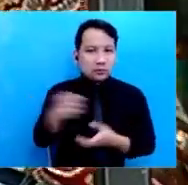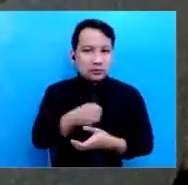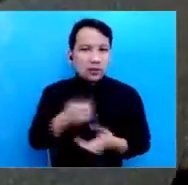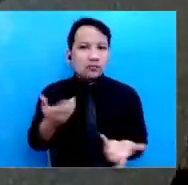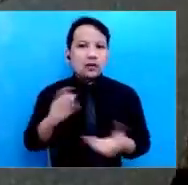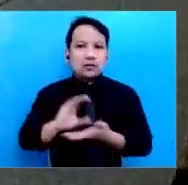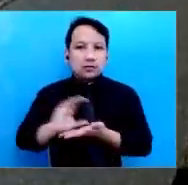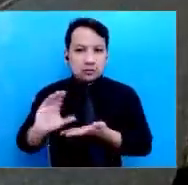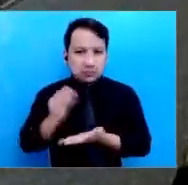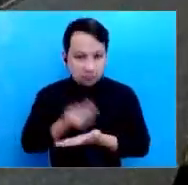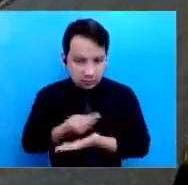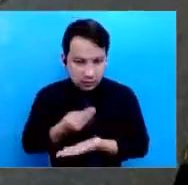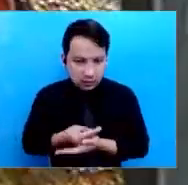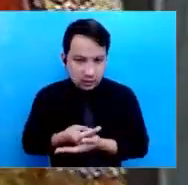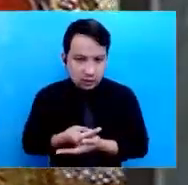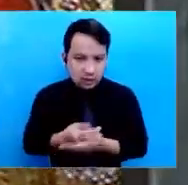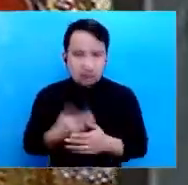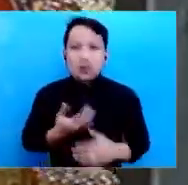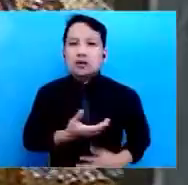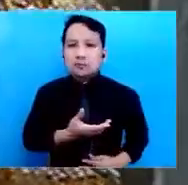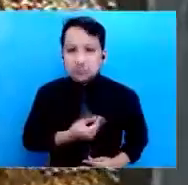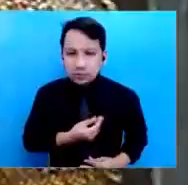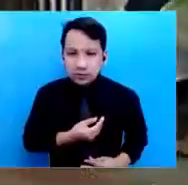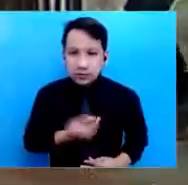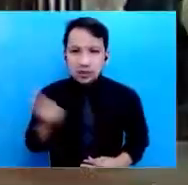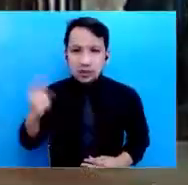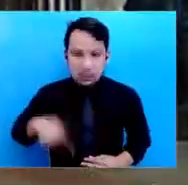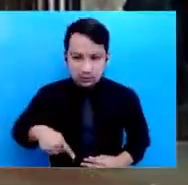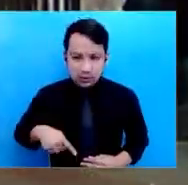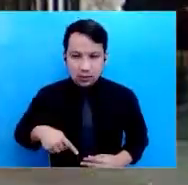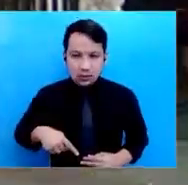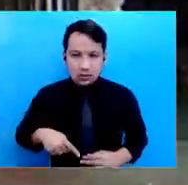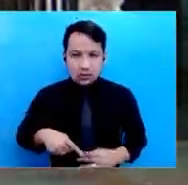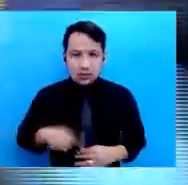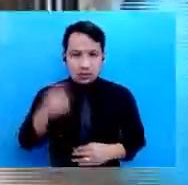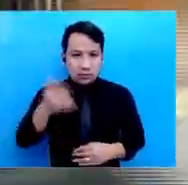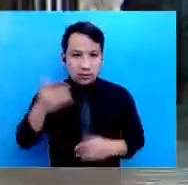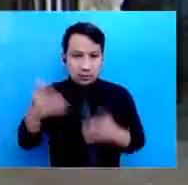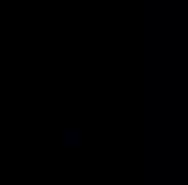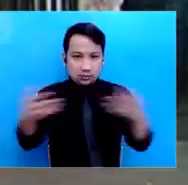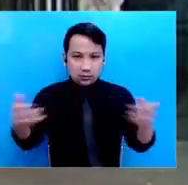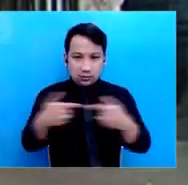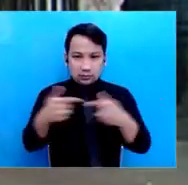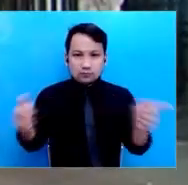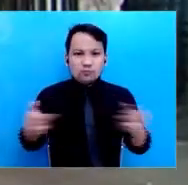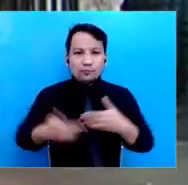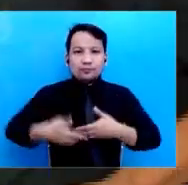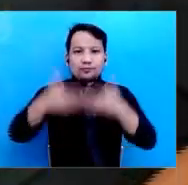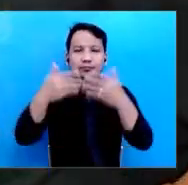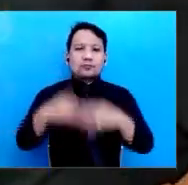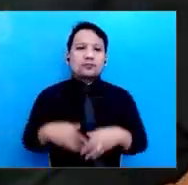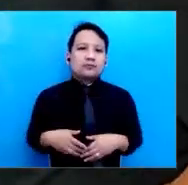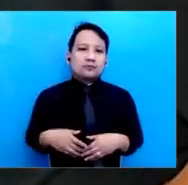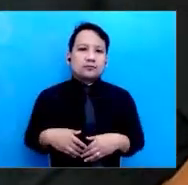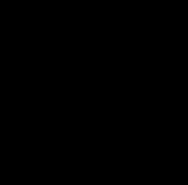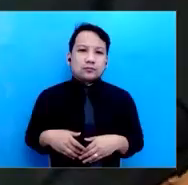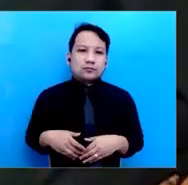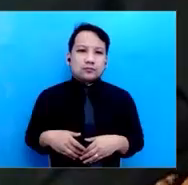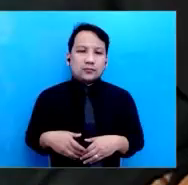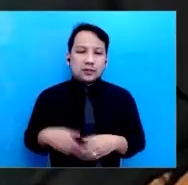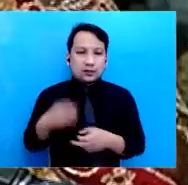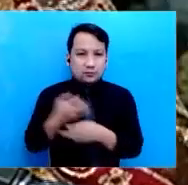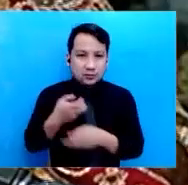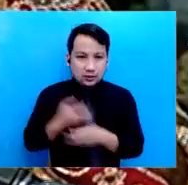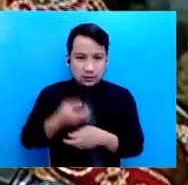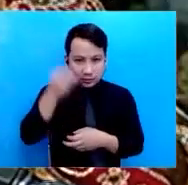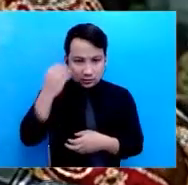kahay. Sa takot sa pangyayari, agad silang nagpakabit ng gate sa labas ng tindahan. Eh kasi mahirap na, nakita naman